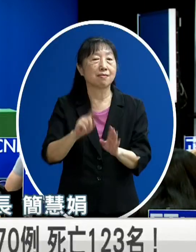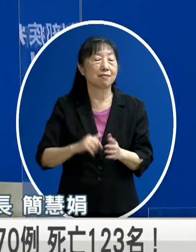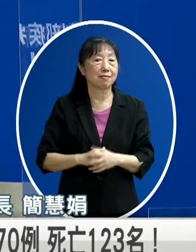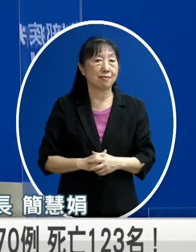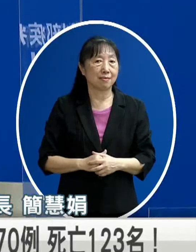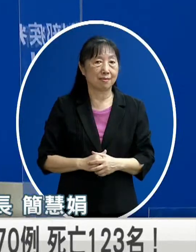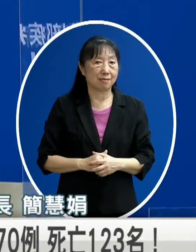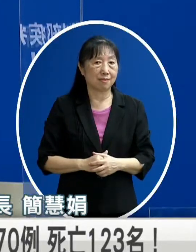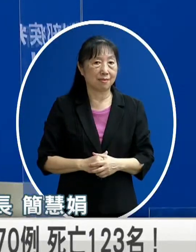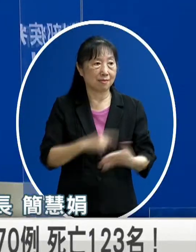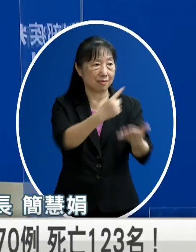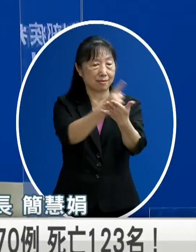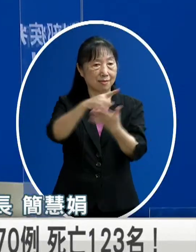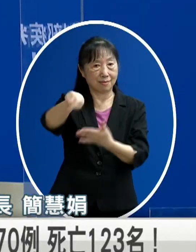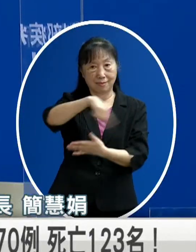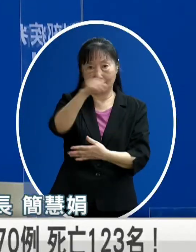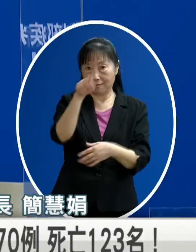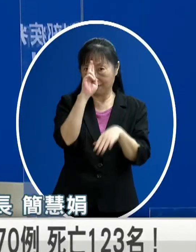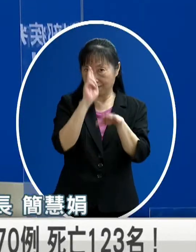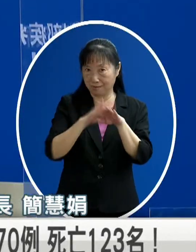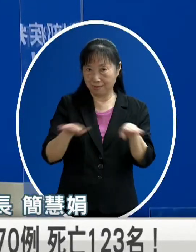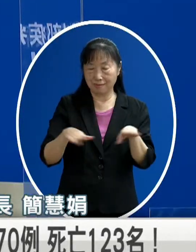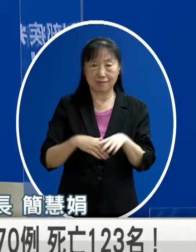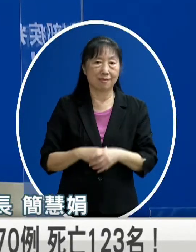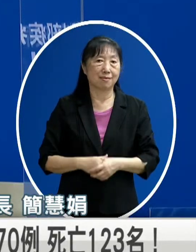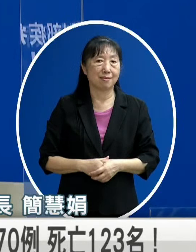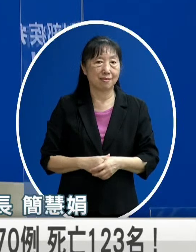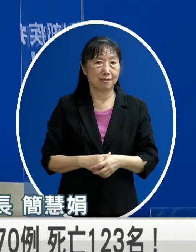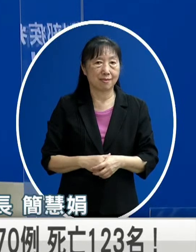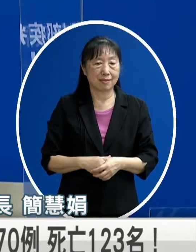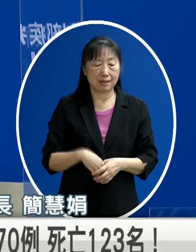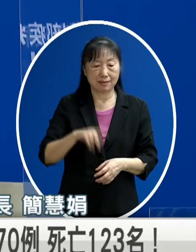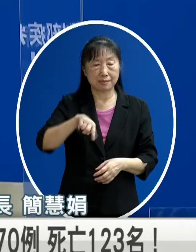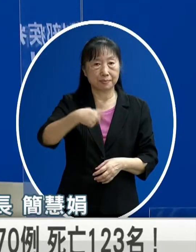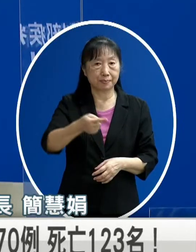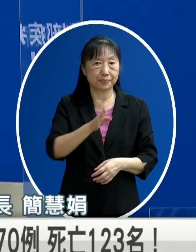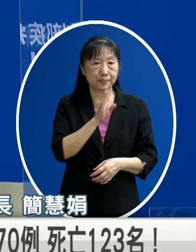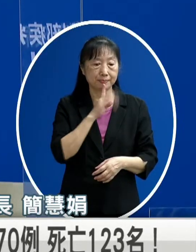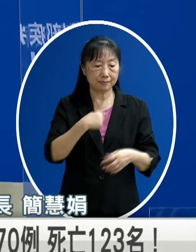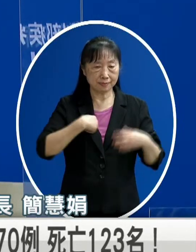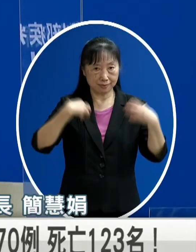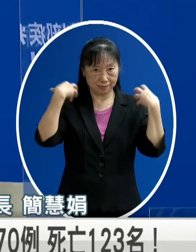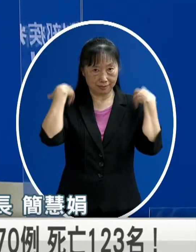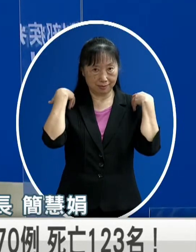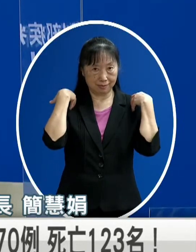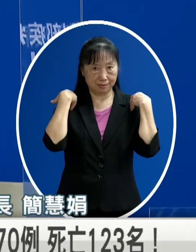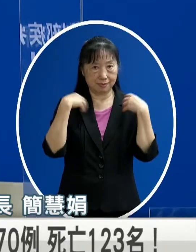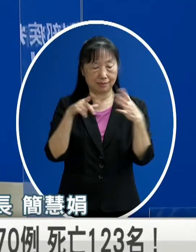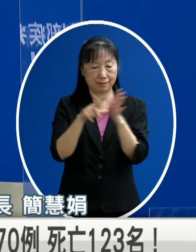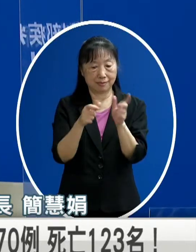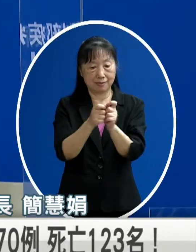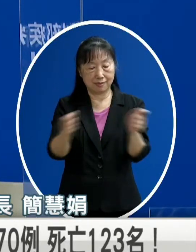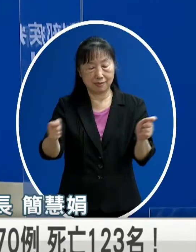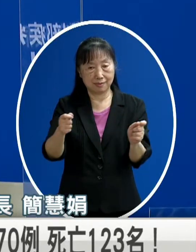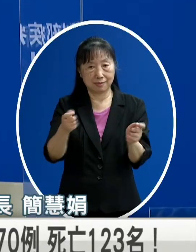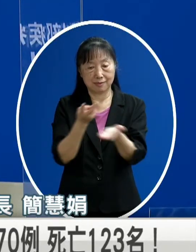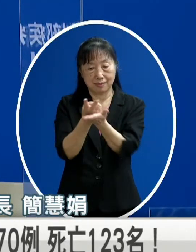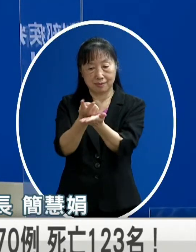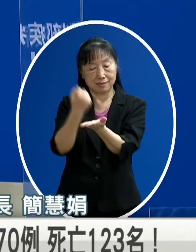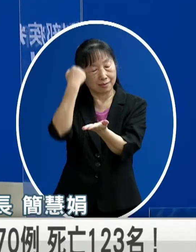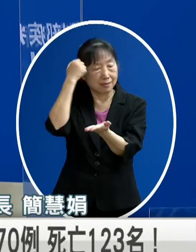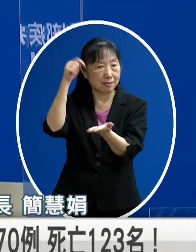好，各位媒体朋友大家午安。那接下来是由我来报告住宿式服务机构的一